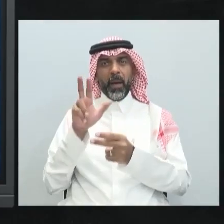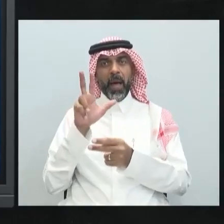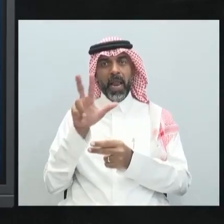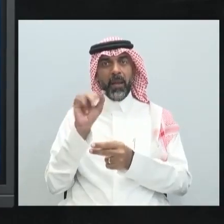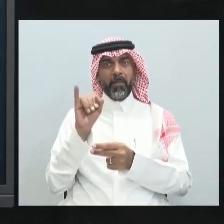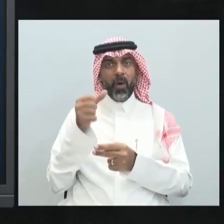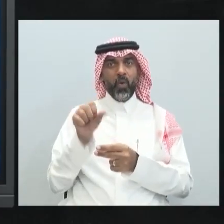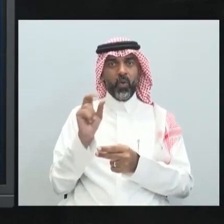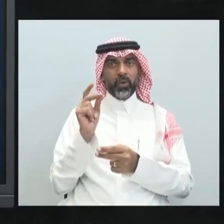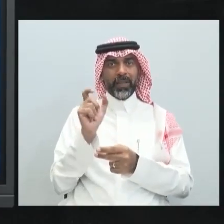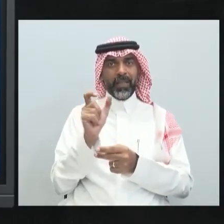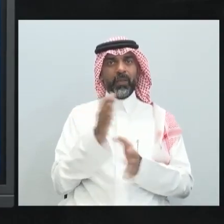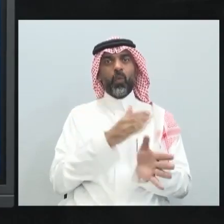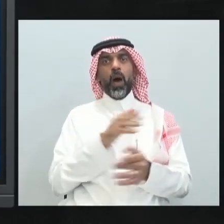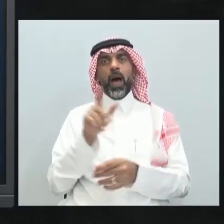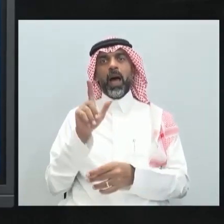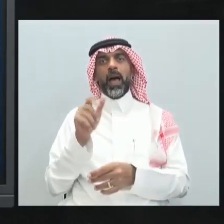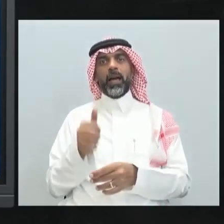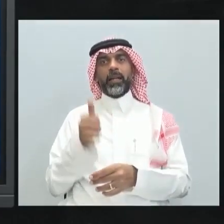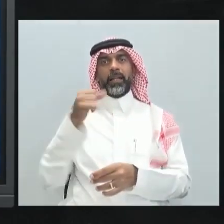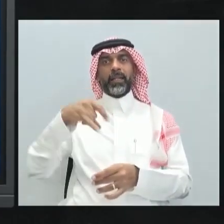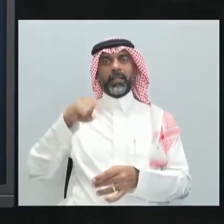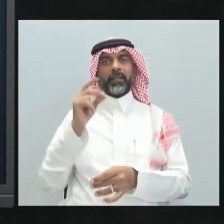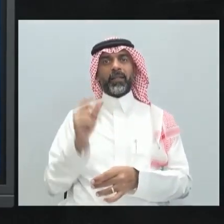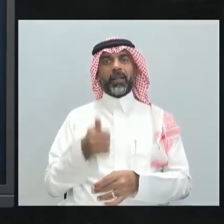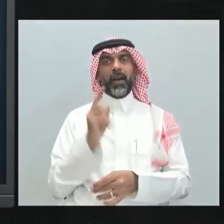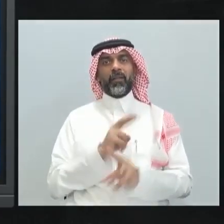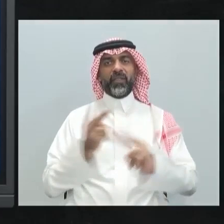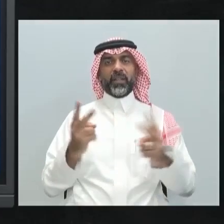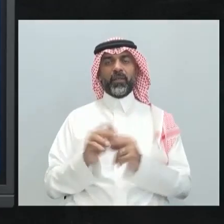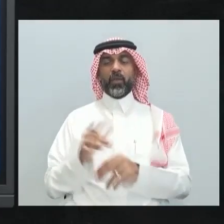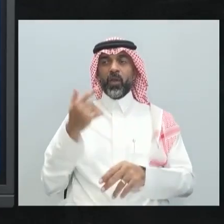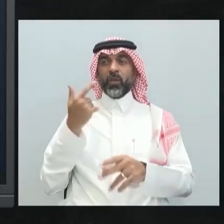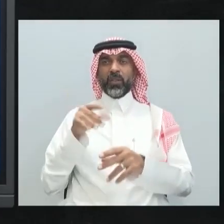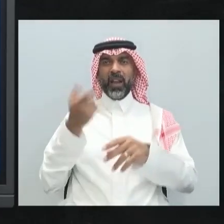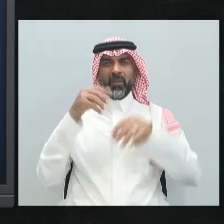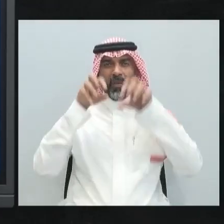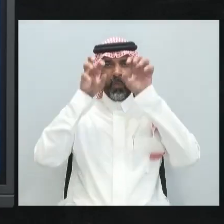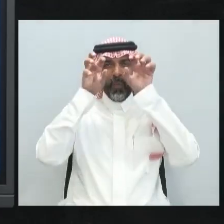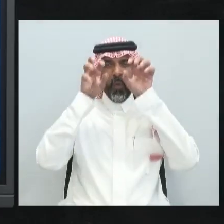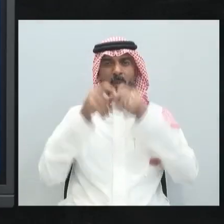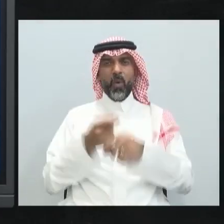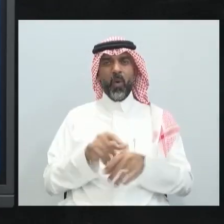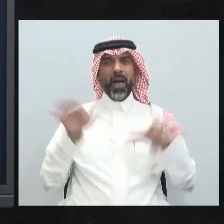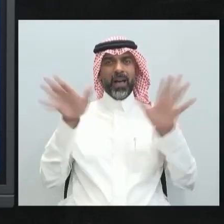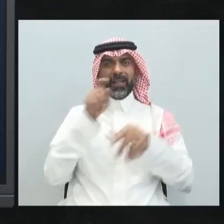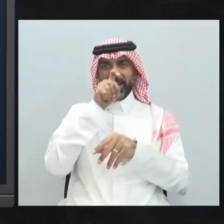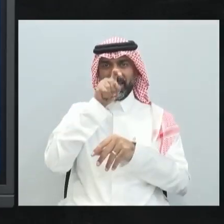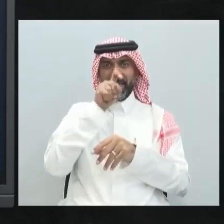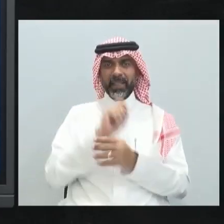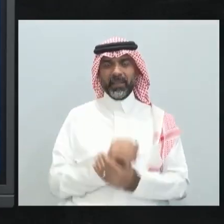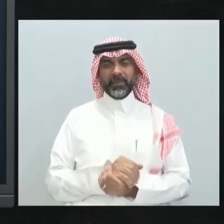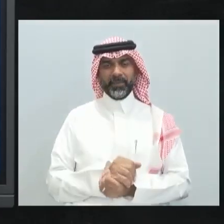مخلوق اظهرنا صورته هنا على الشاشه من ضمن الامثله التي اظهرنا تواجد البوم صقر في منطقه واحده في غابه